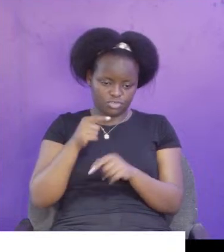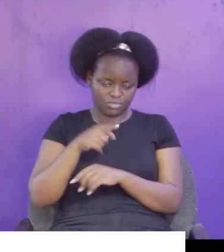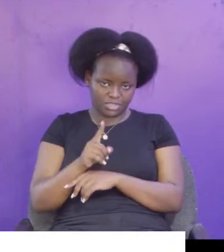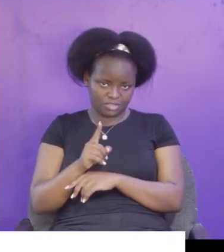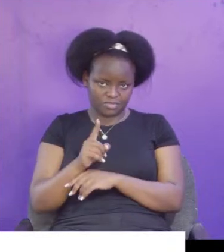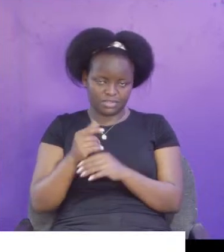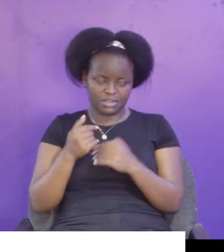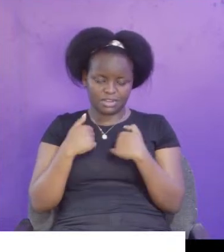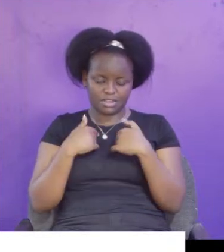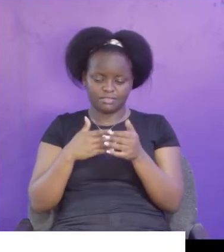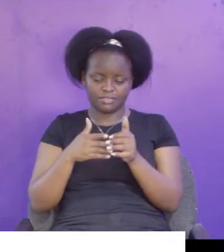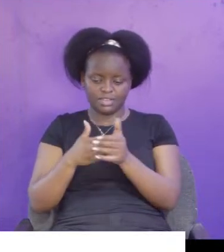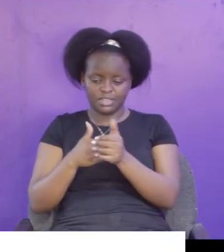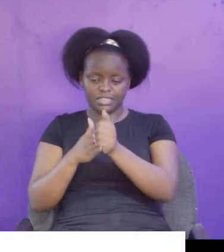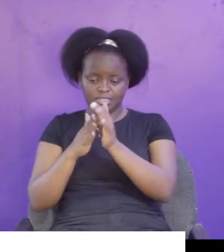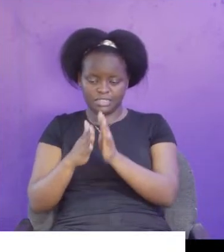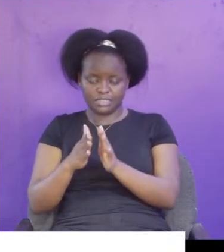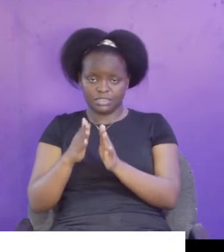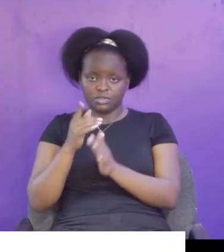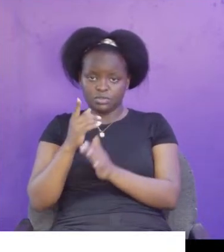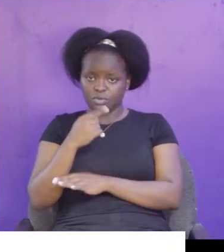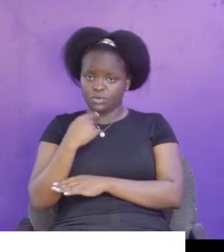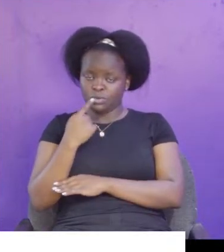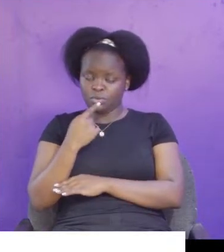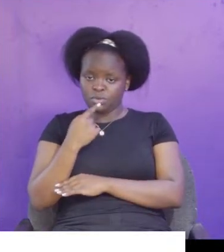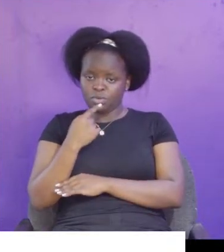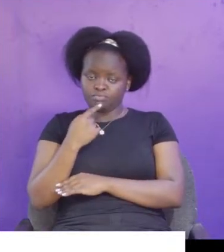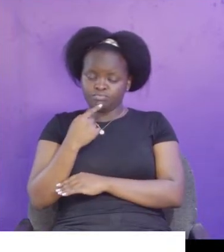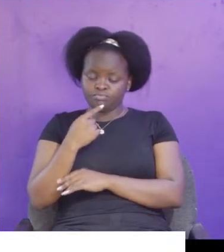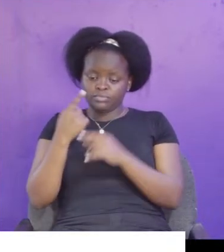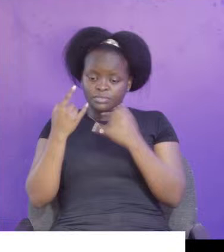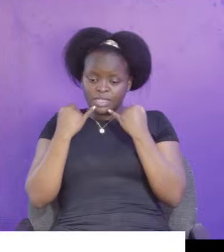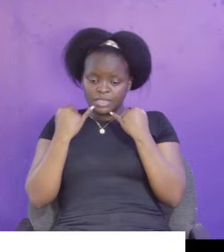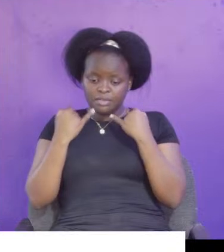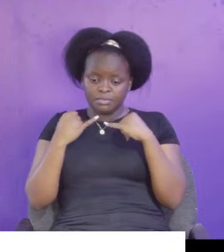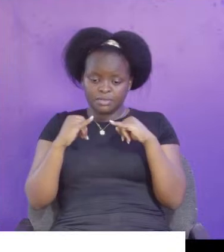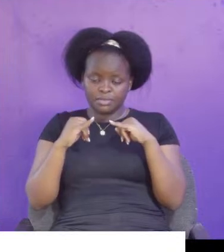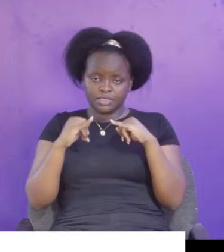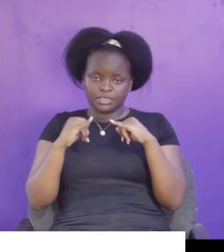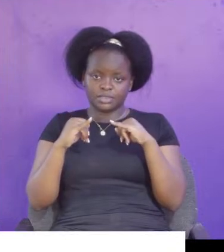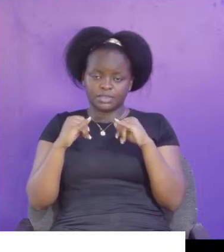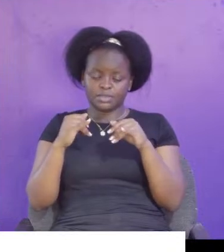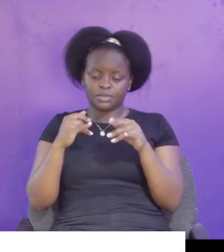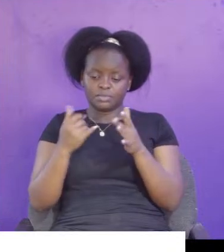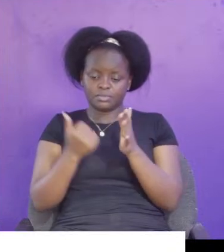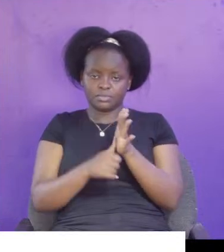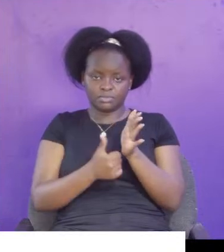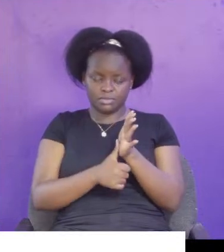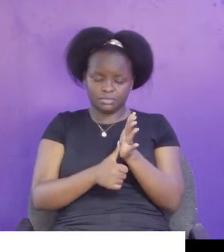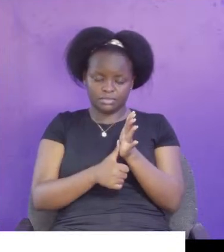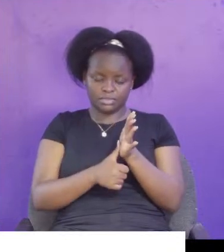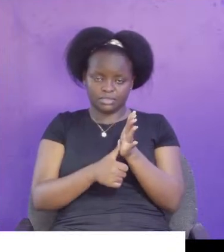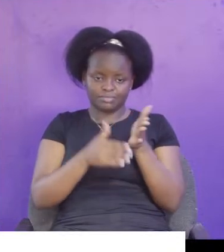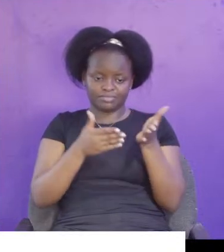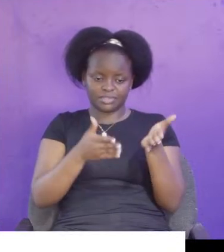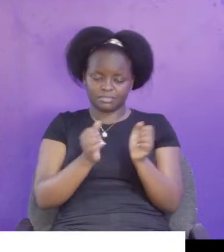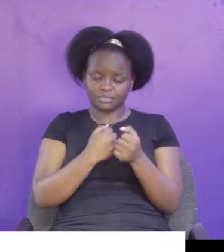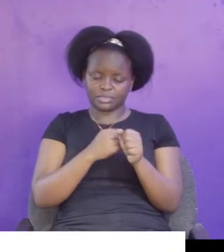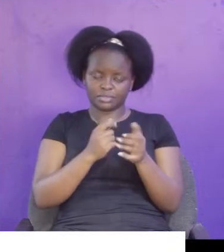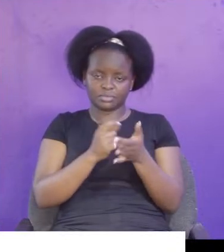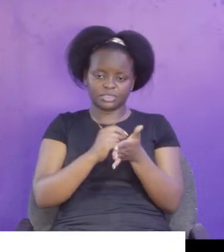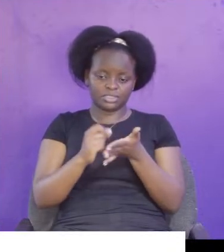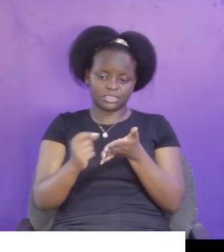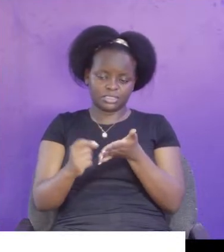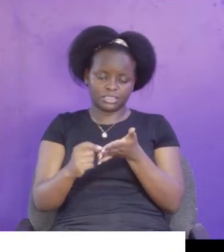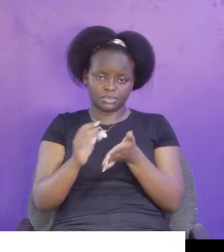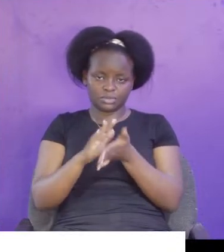viongozi ambao wanatekeleza shida za wananchi kule chini, haiwezi iandikwe bila jina